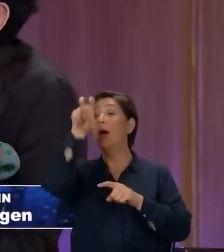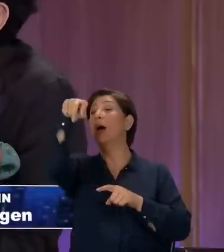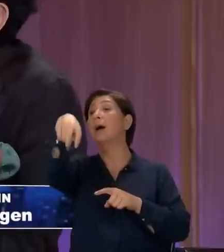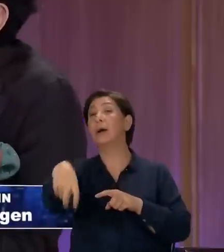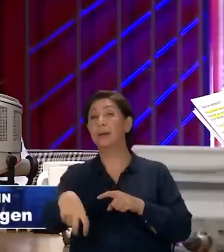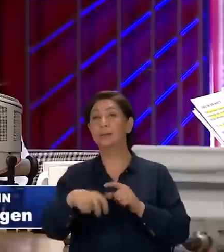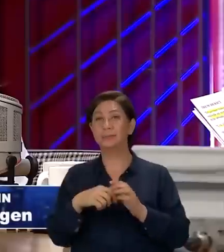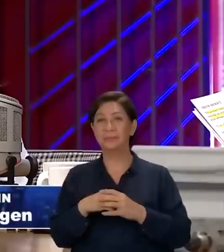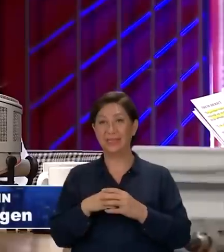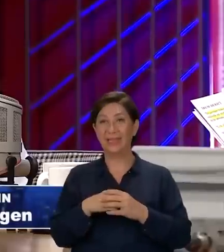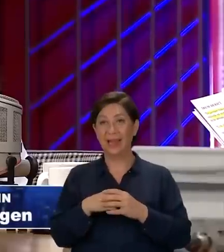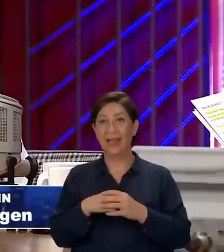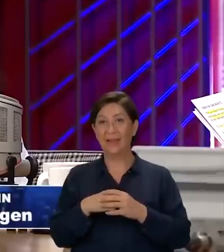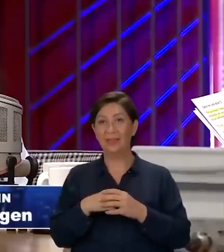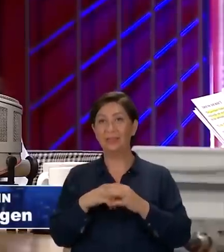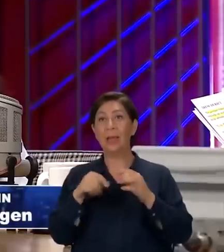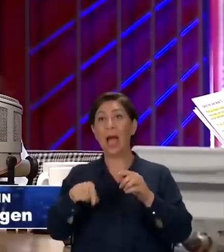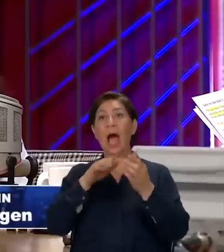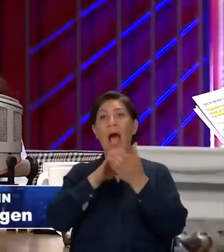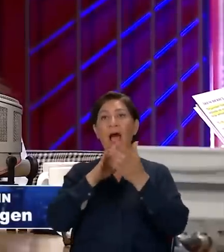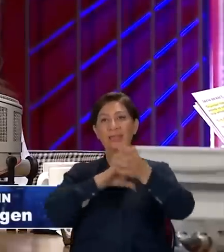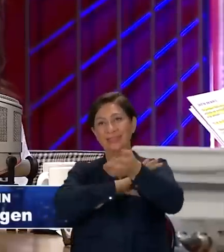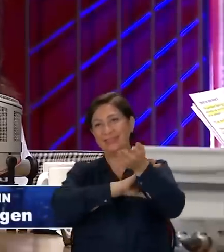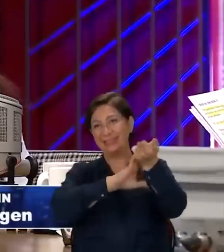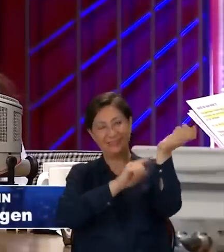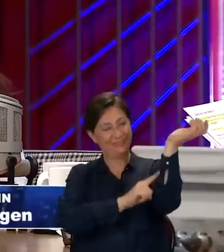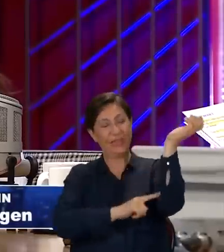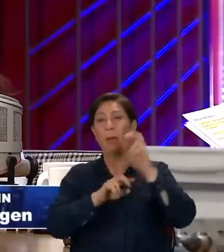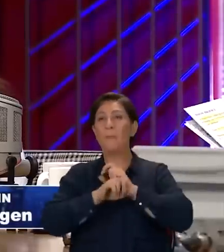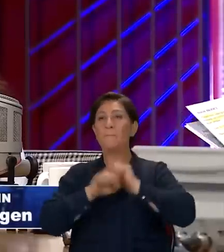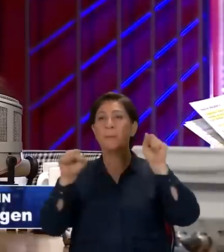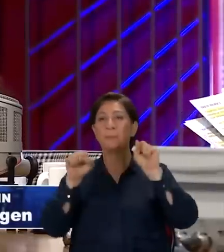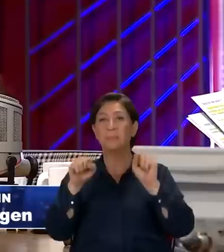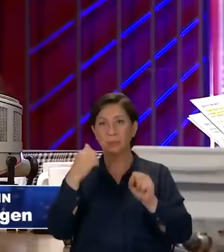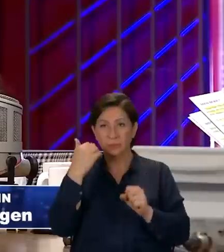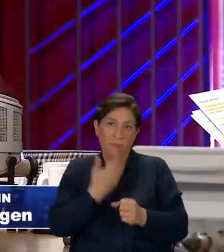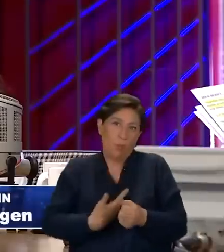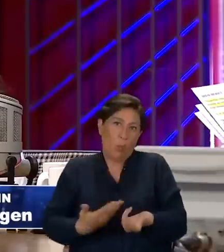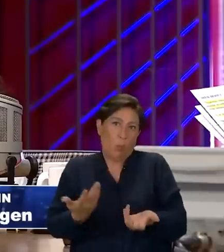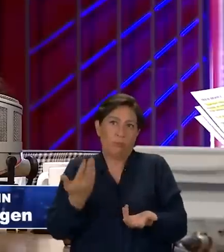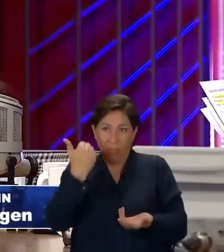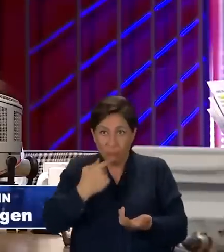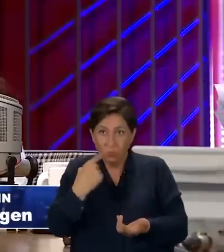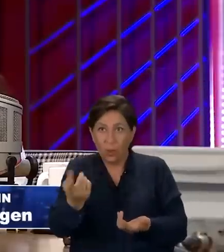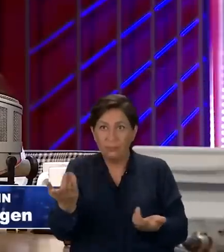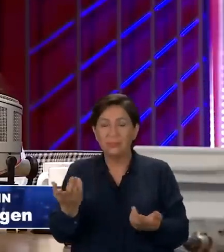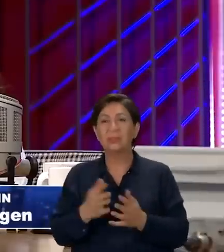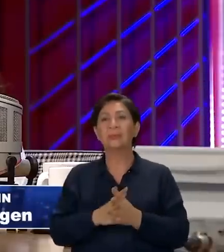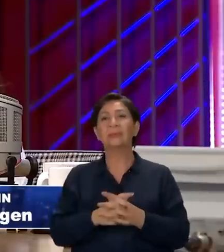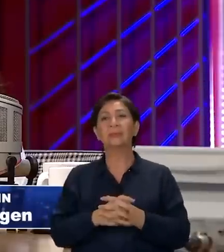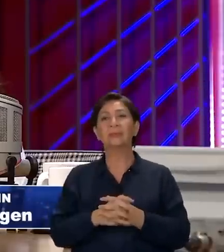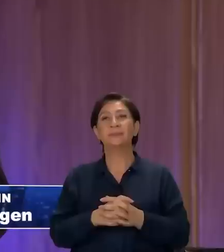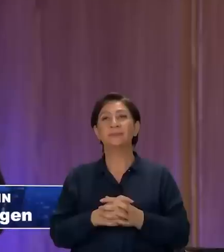atladım. Evet, çapraz bağlarıma bir şeyler olmuştu. Seviyorum. Yani ne yapayım, yalan mı söyleyeyim? Peki bu